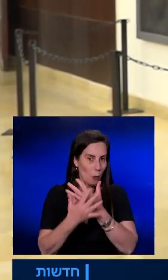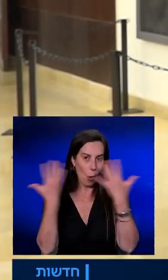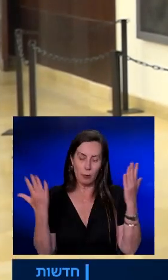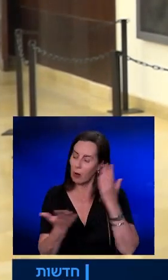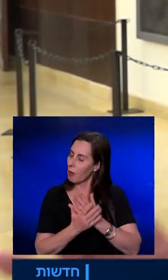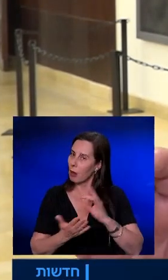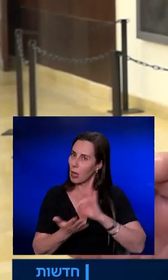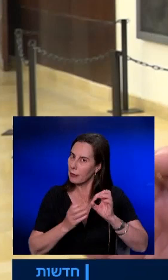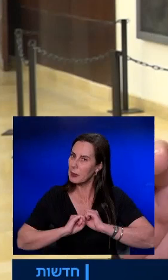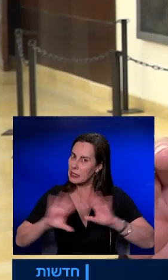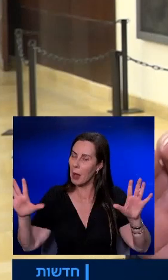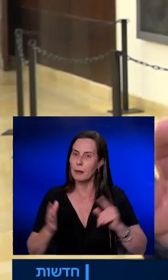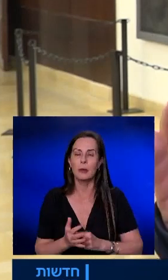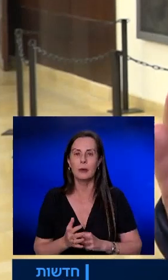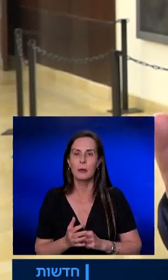פרסמתי אותם,